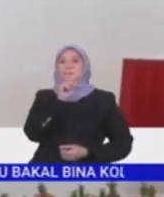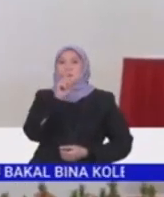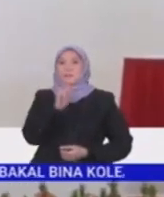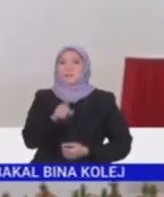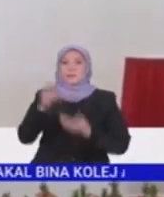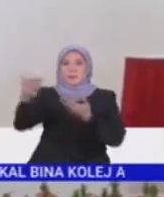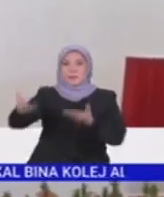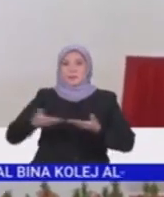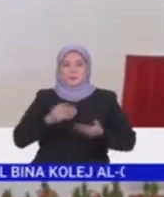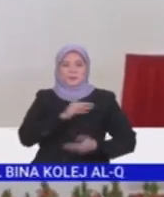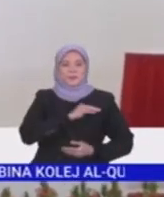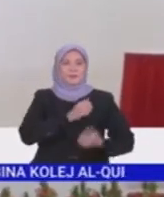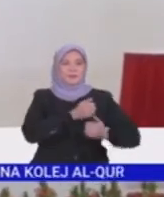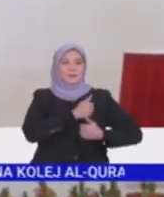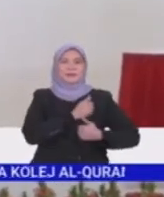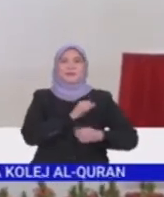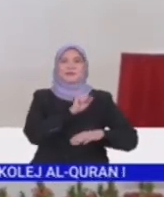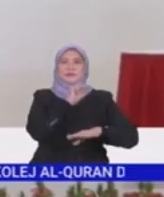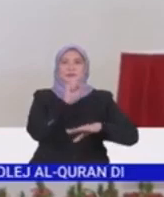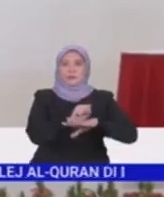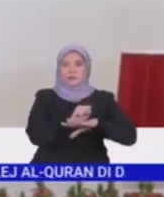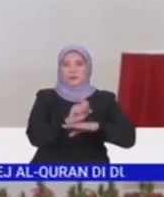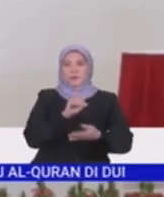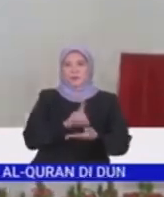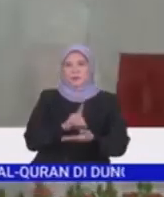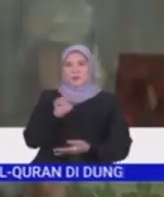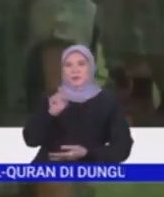ke Baginda disambut Menteri Pertahanan Singapura